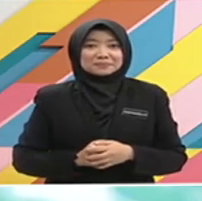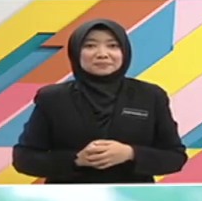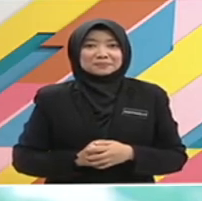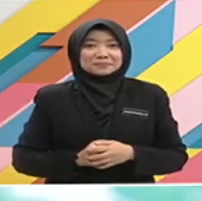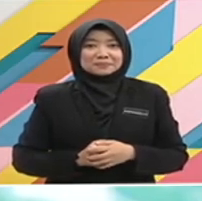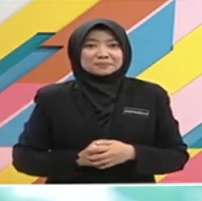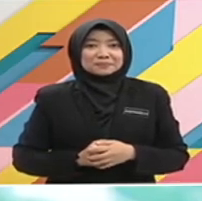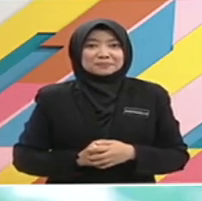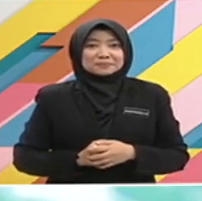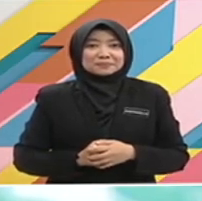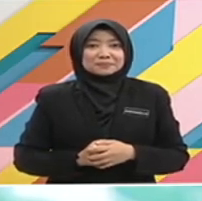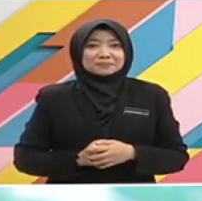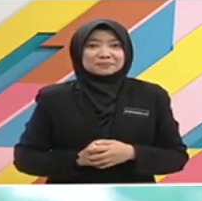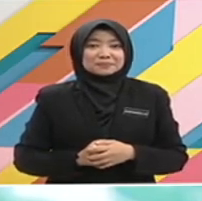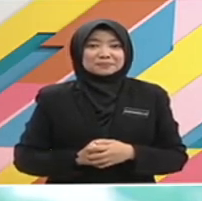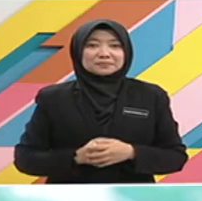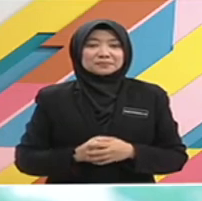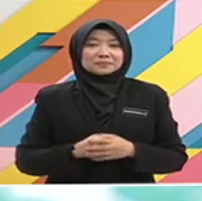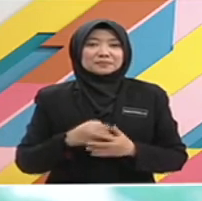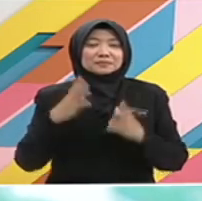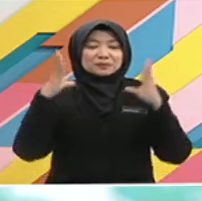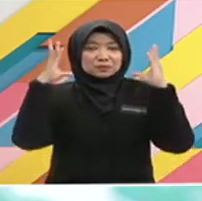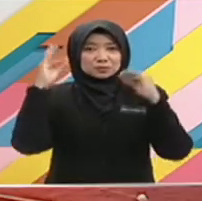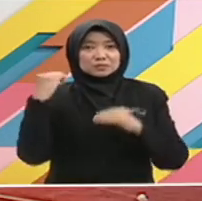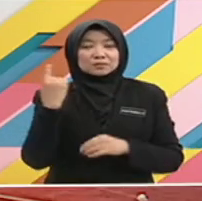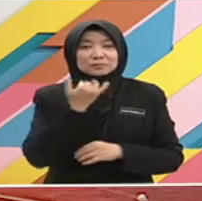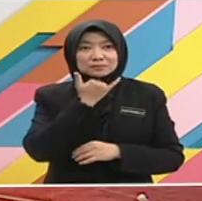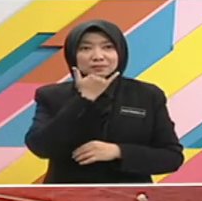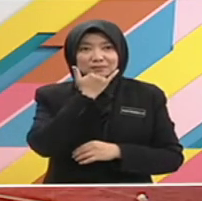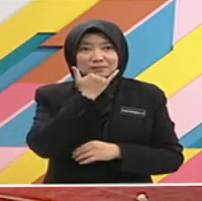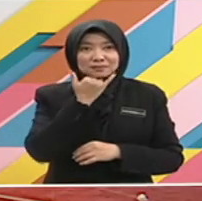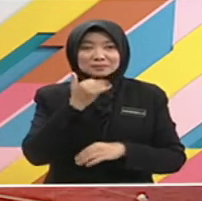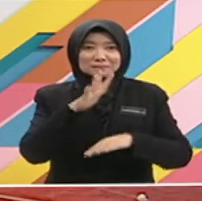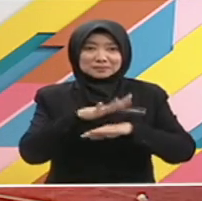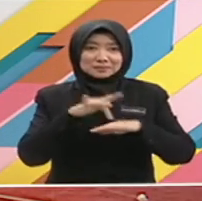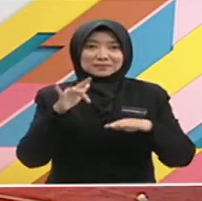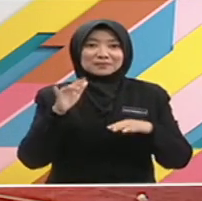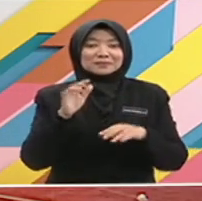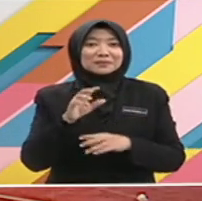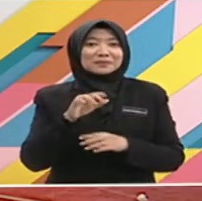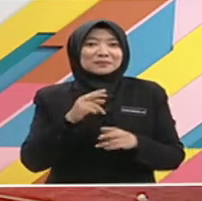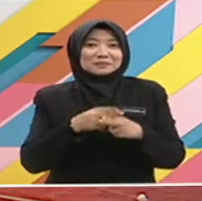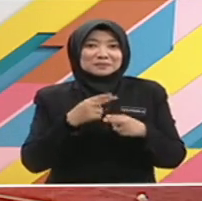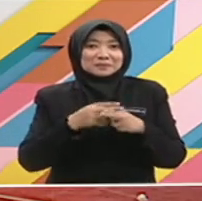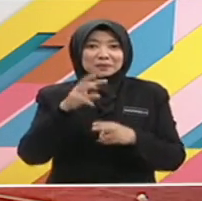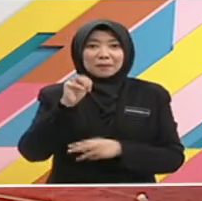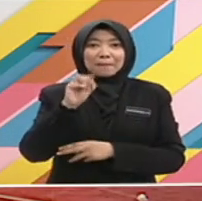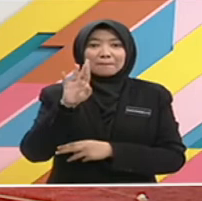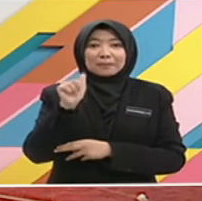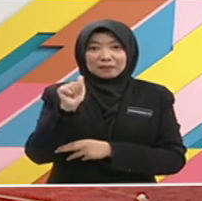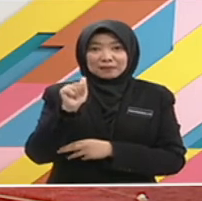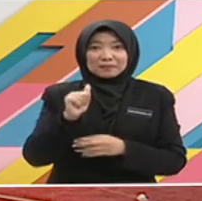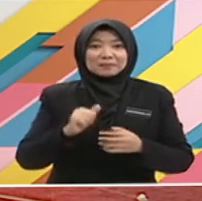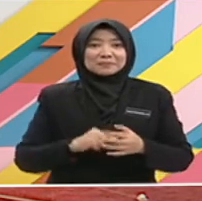Mungkin wajah Nisa sesuai dengan nama Mira kot. Saya akan tukar nama saya jadi Mira Nisa. Mira Idora?